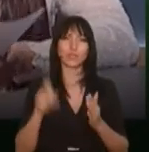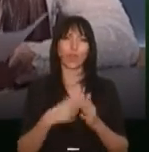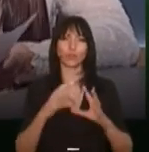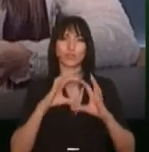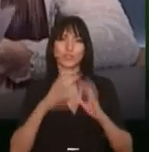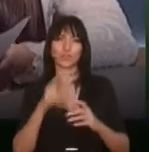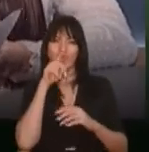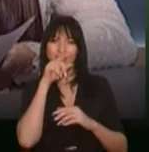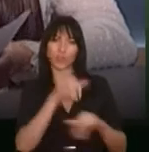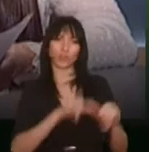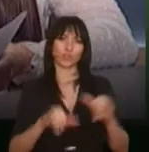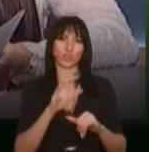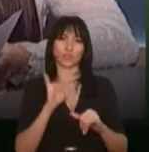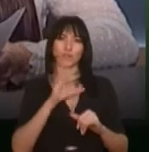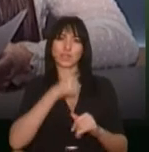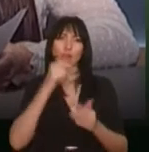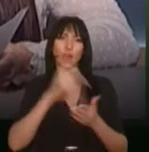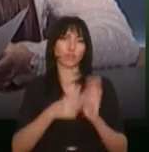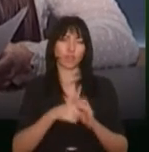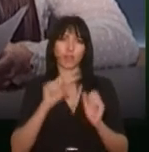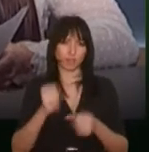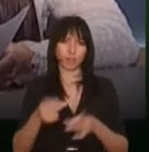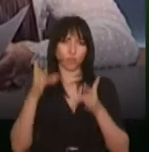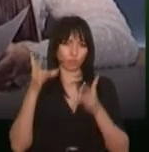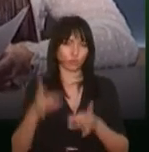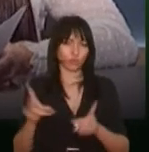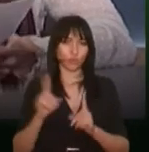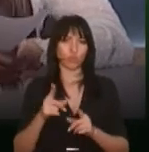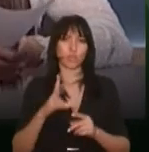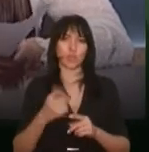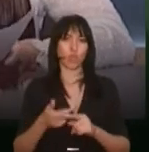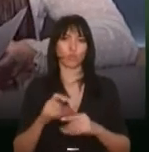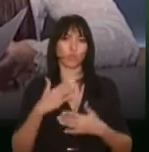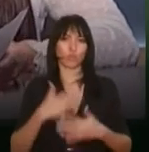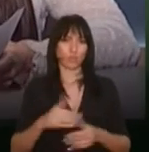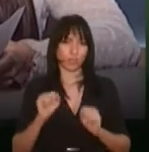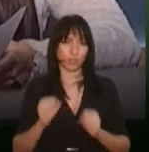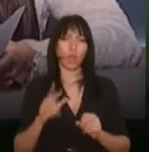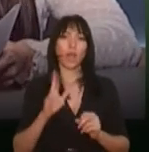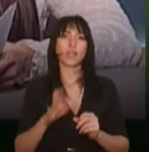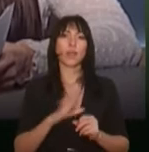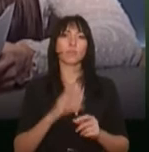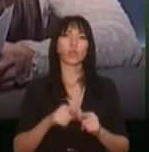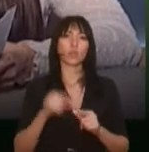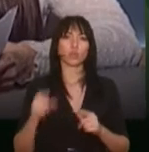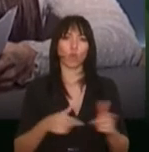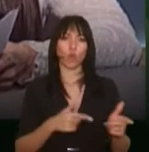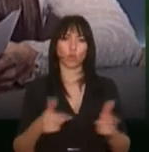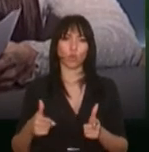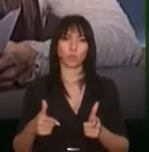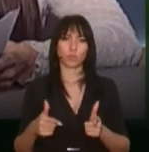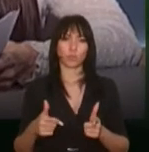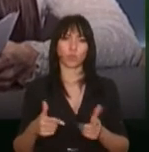в старших класах з ними можуть статися пригоди не дуже приємні, то як бути до цього готовим?